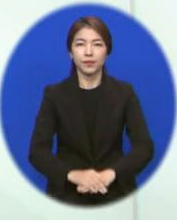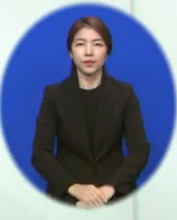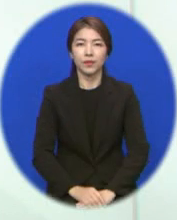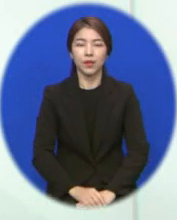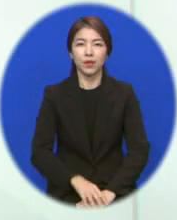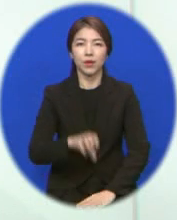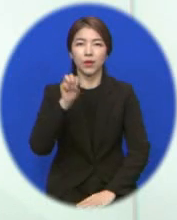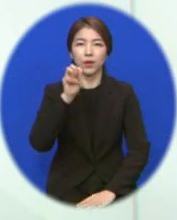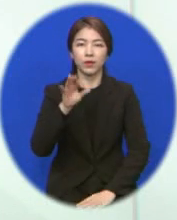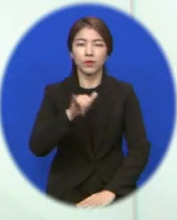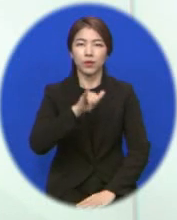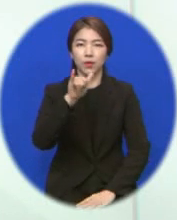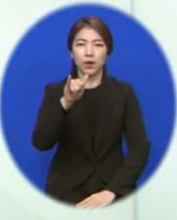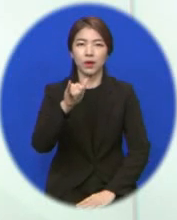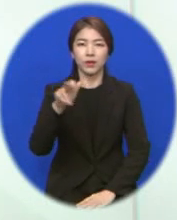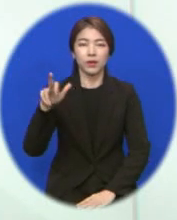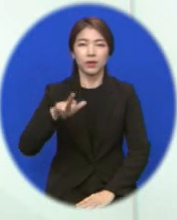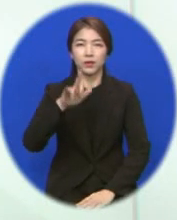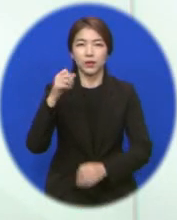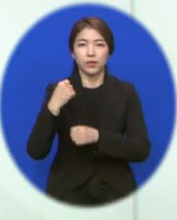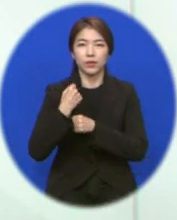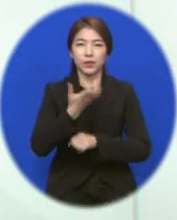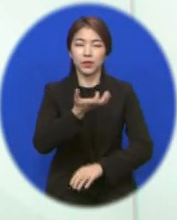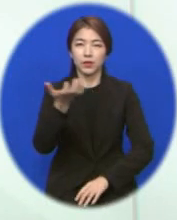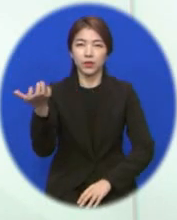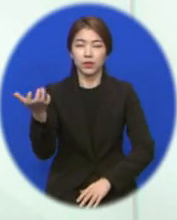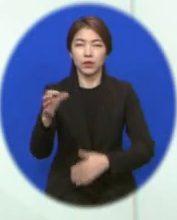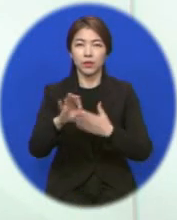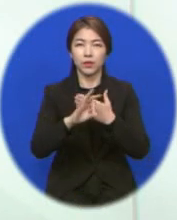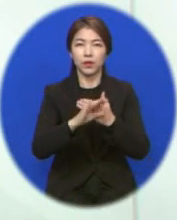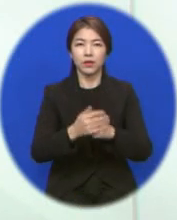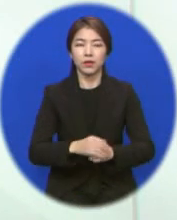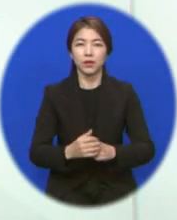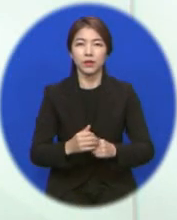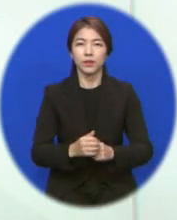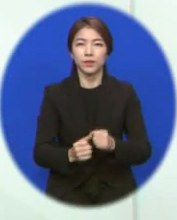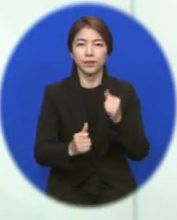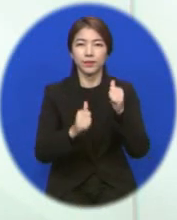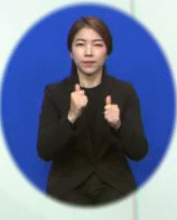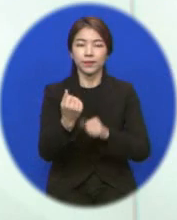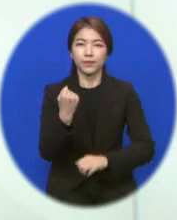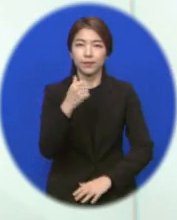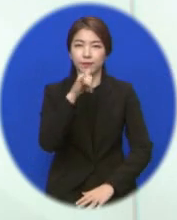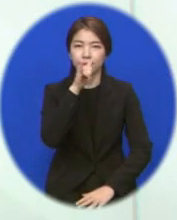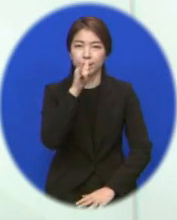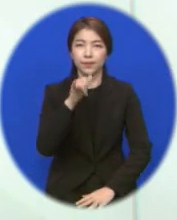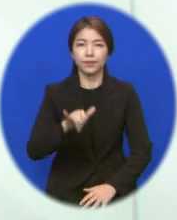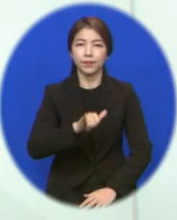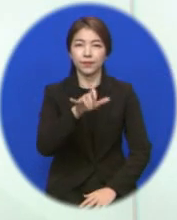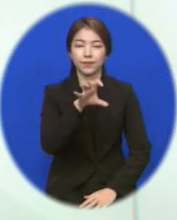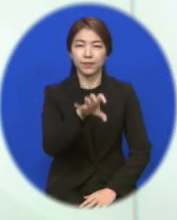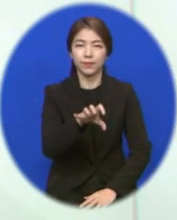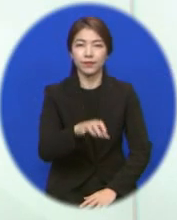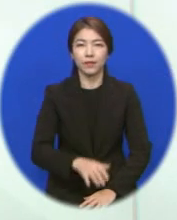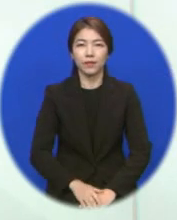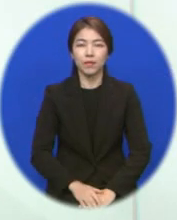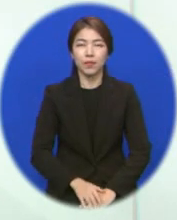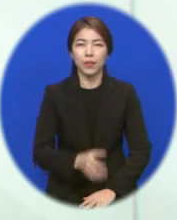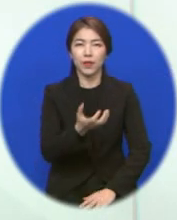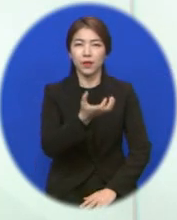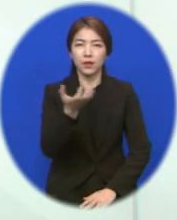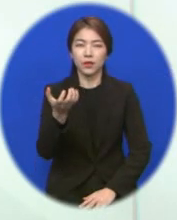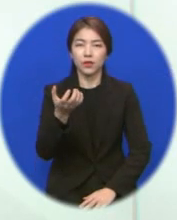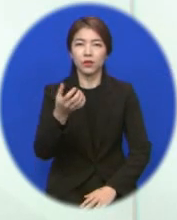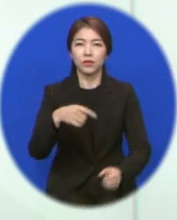공항은 군사기지가이전되면경쟁력있는공항이될것입니다 .시민들은 공항이전